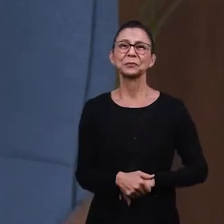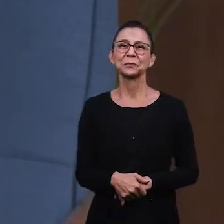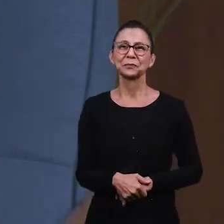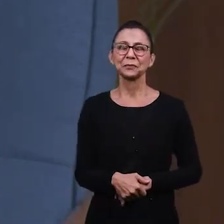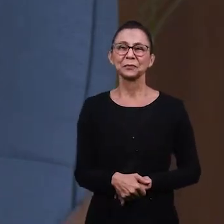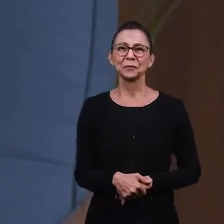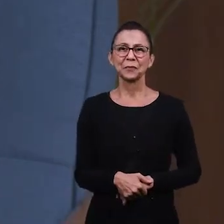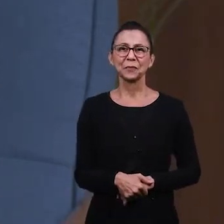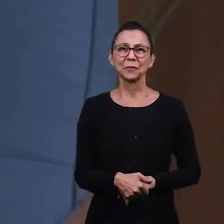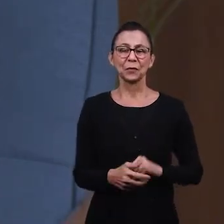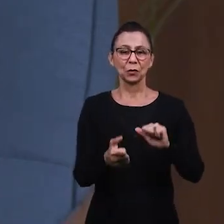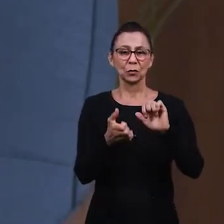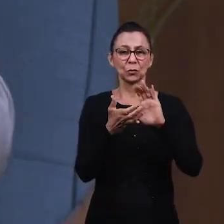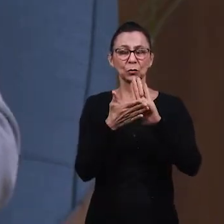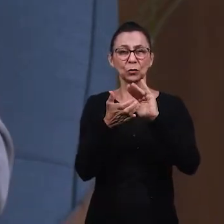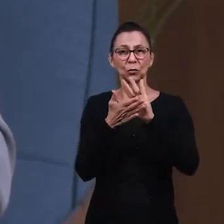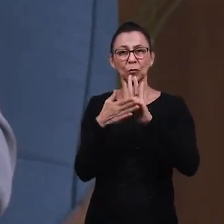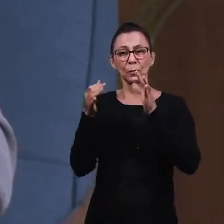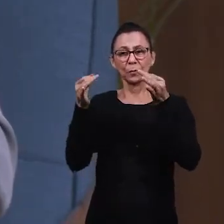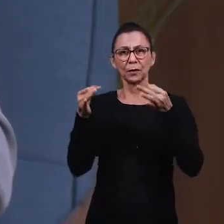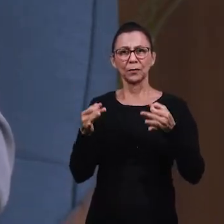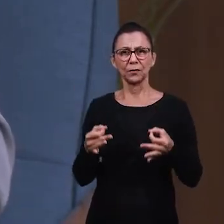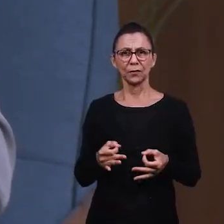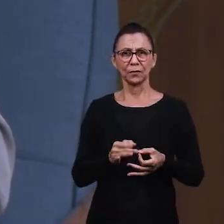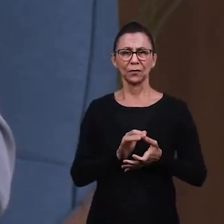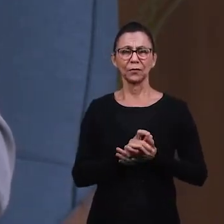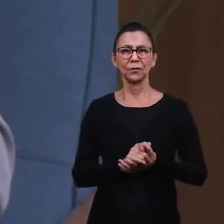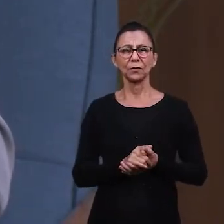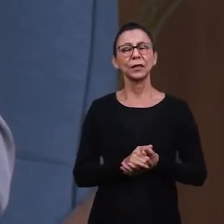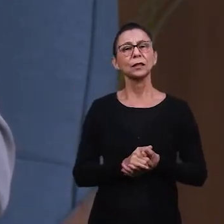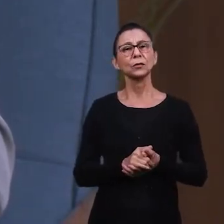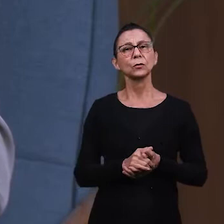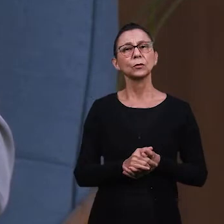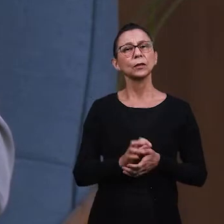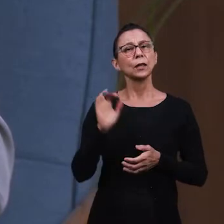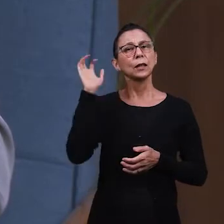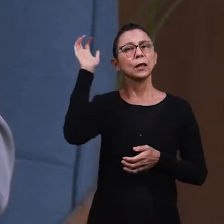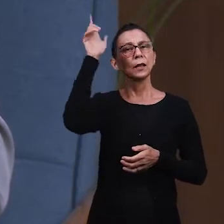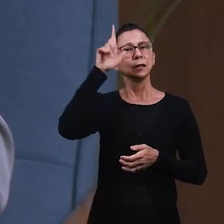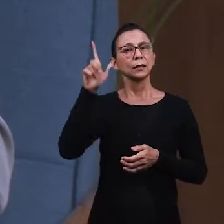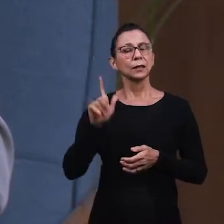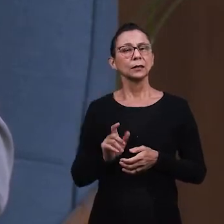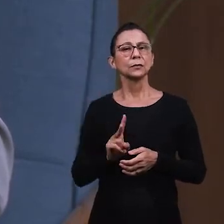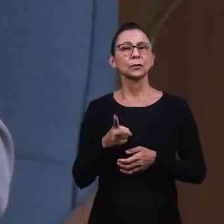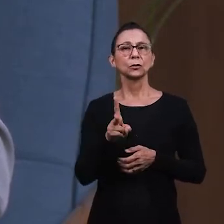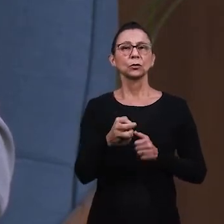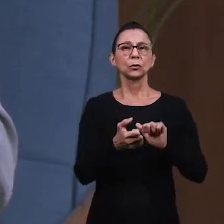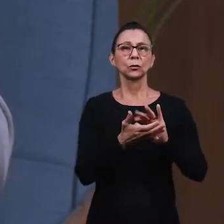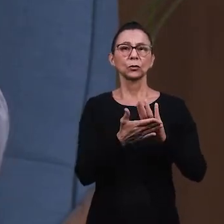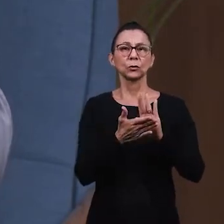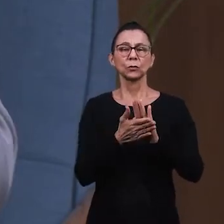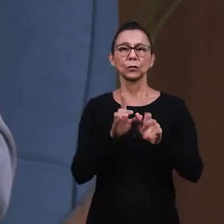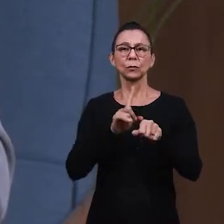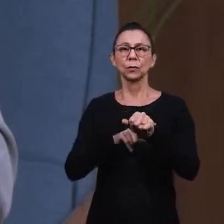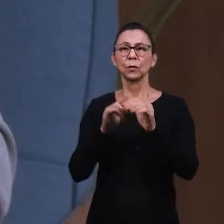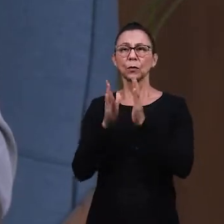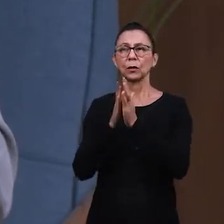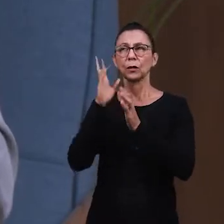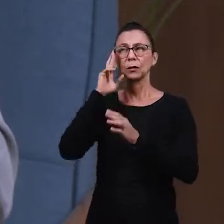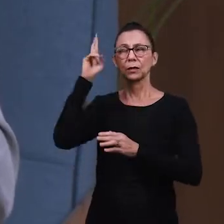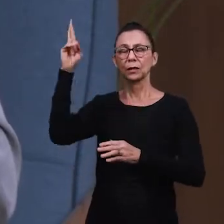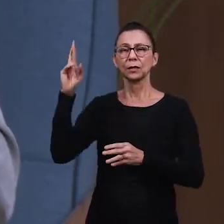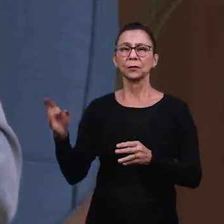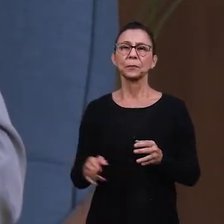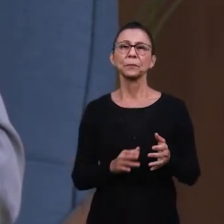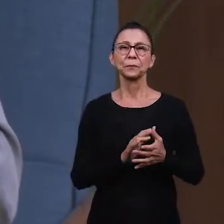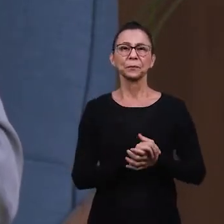enfants avec des problèmes d'apprentissage. Dans le volet Parfaite Louange, la sœur Tia Figueras